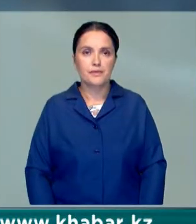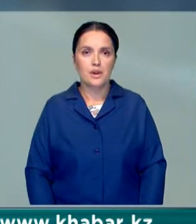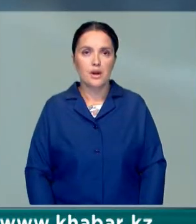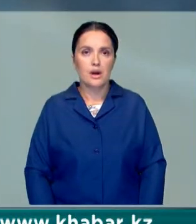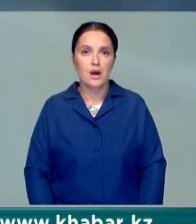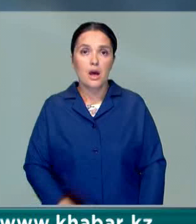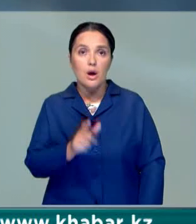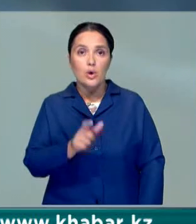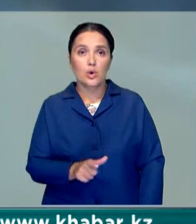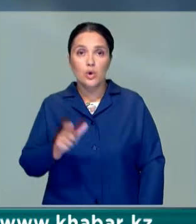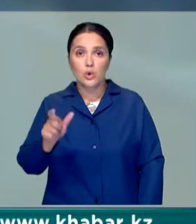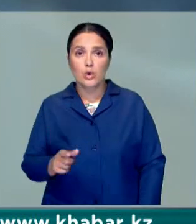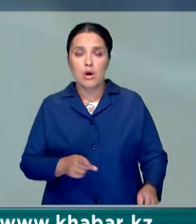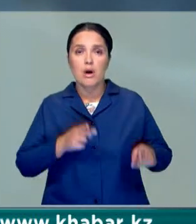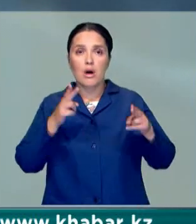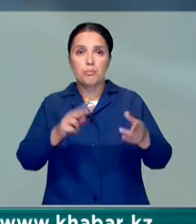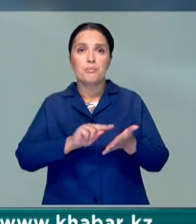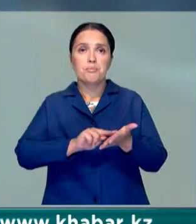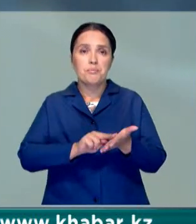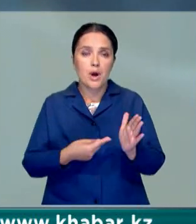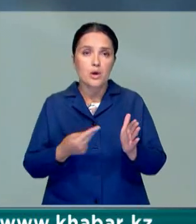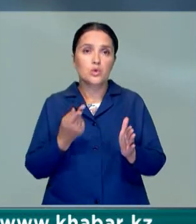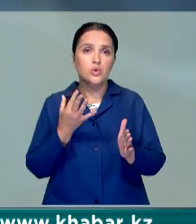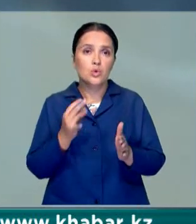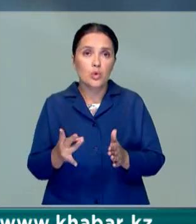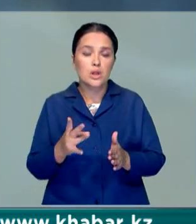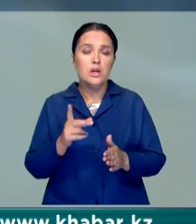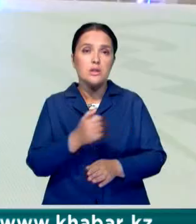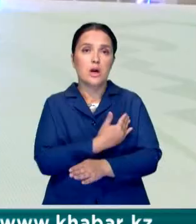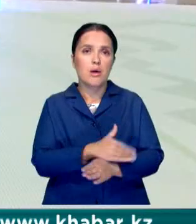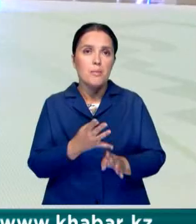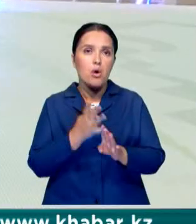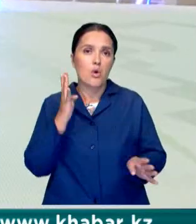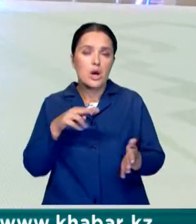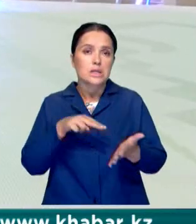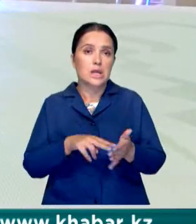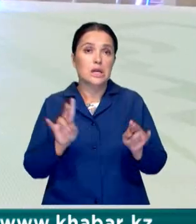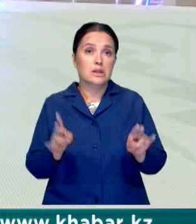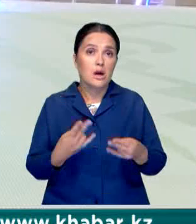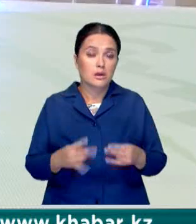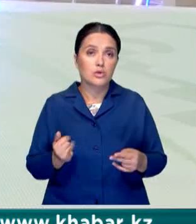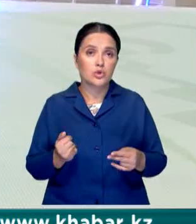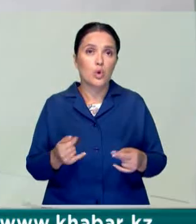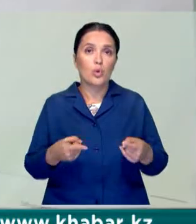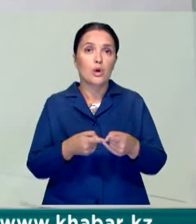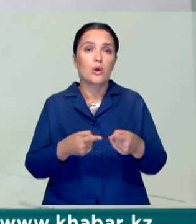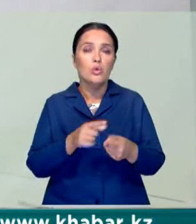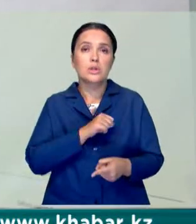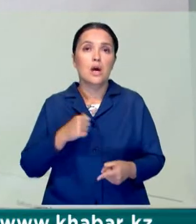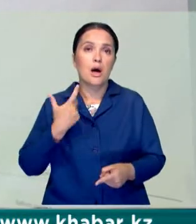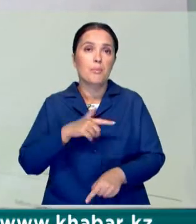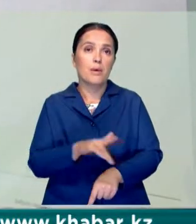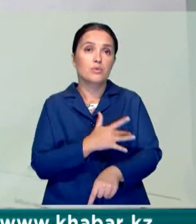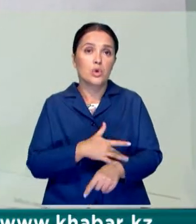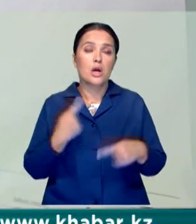не обязательно ехать за справками в центры обслуживания населения и стоять в очередях. Уголок самообслуживания открыли в одном из